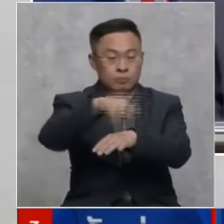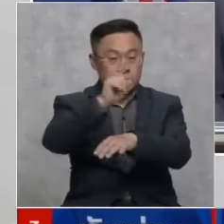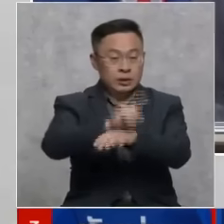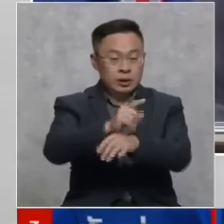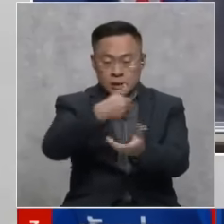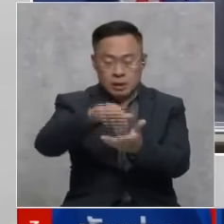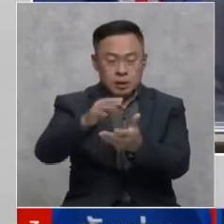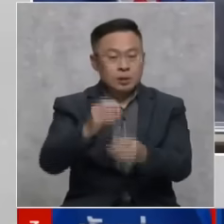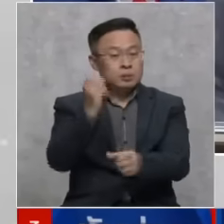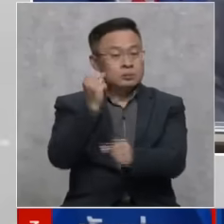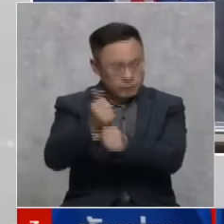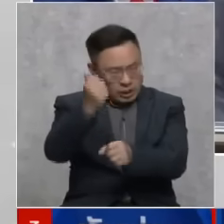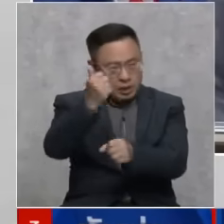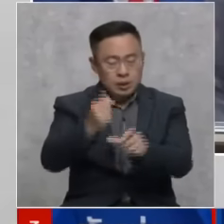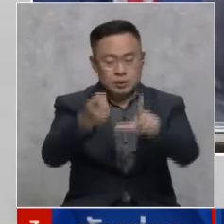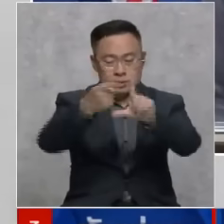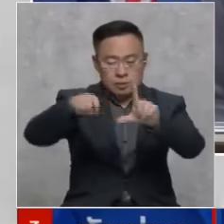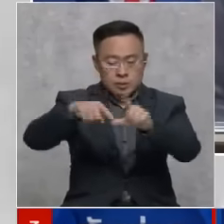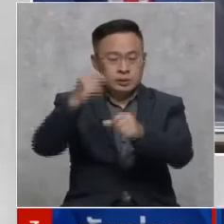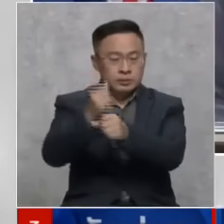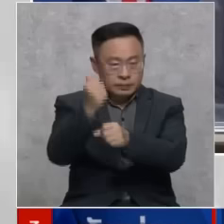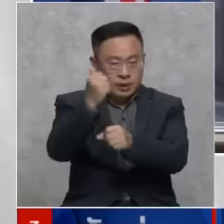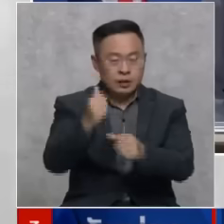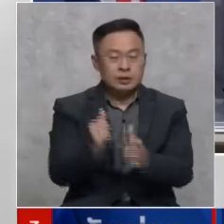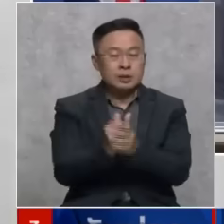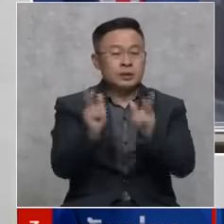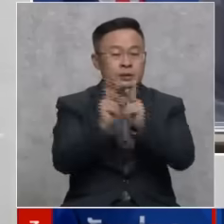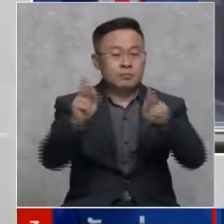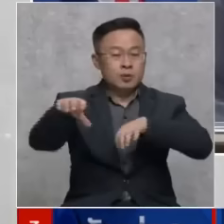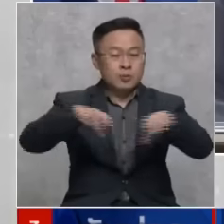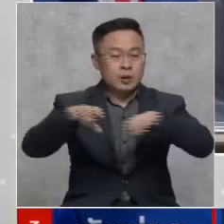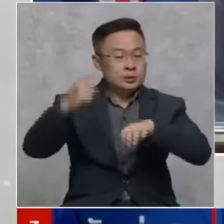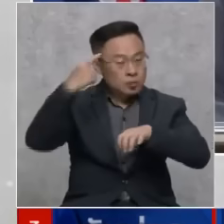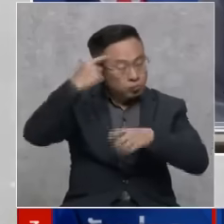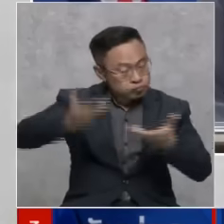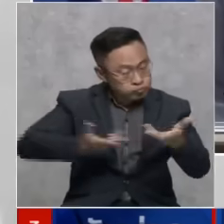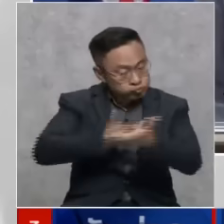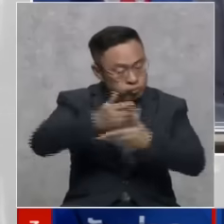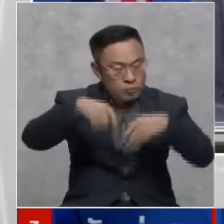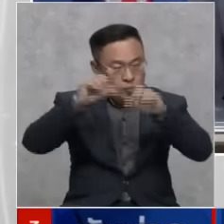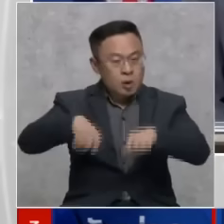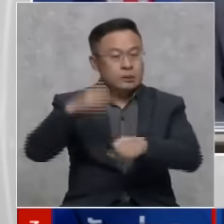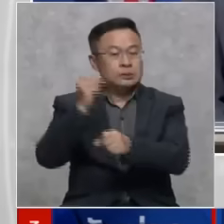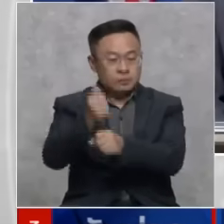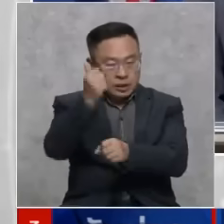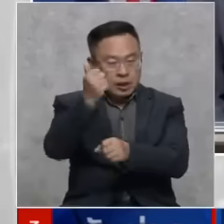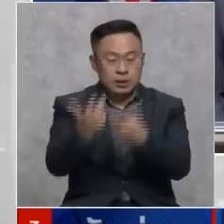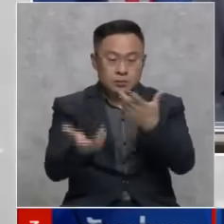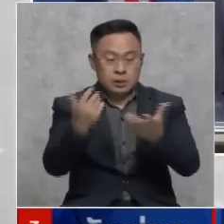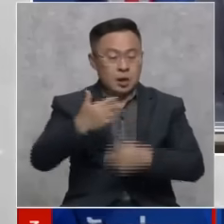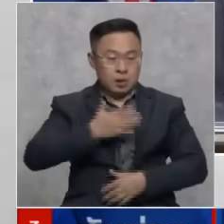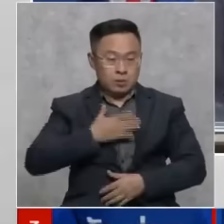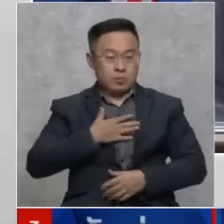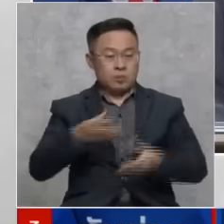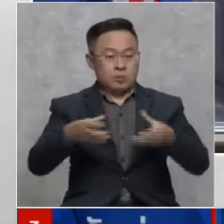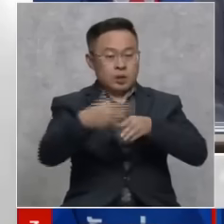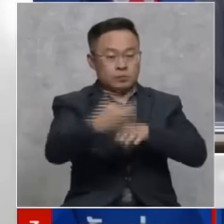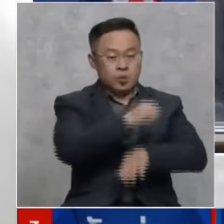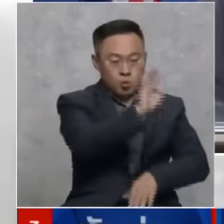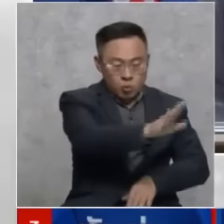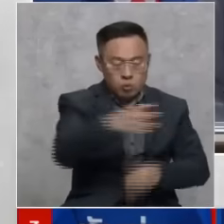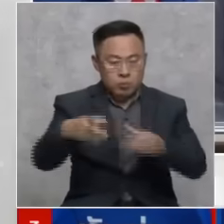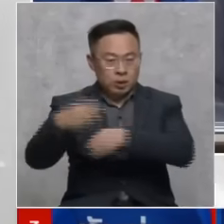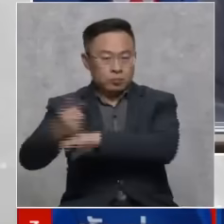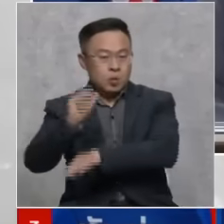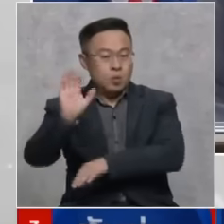าอันนี้เป็นเรื่องของก้าวไกลค่ะคือเป็นเรื่องที่กรรมการบริหารพรรคจะต้องไปพิจารณาไม่สามารถจะไปก้าวล่วงได้ต้องรอมติ